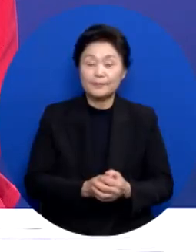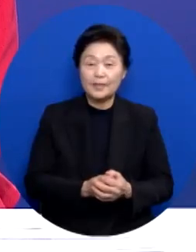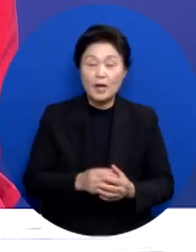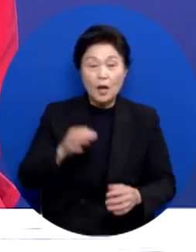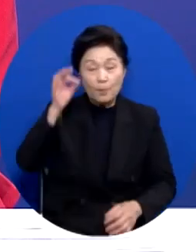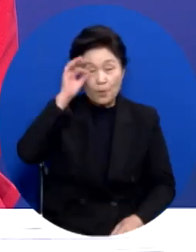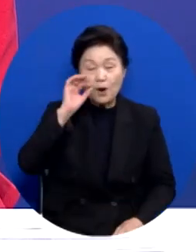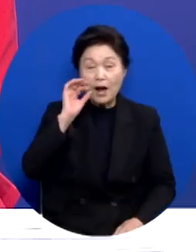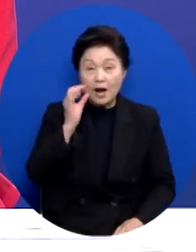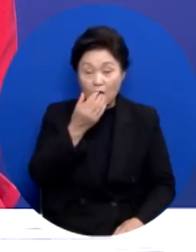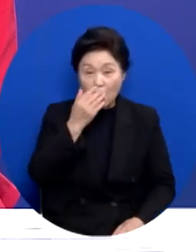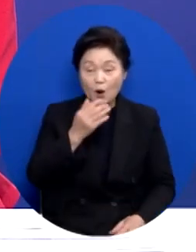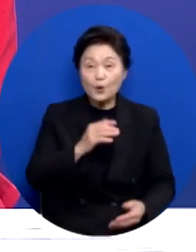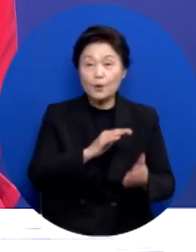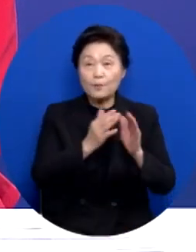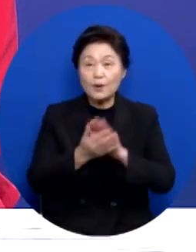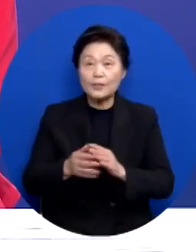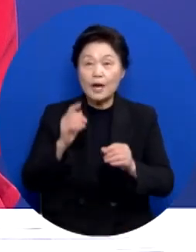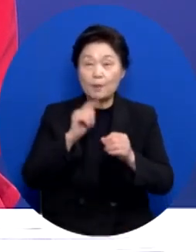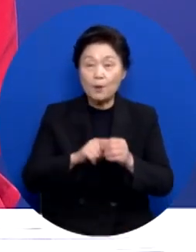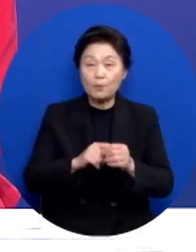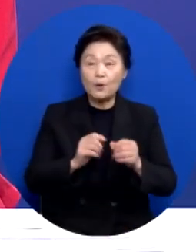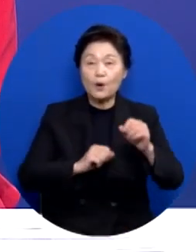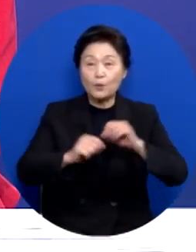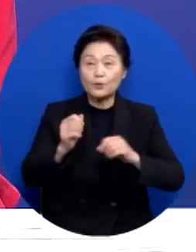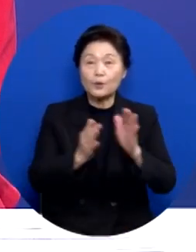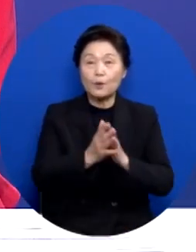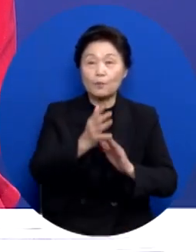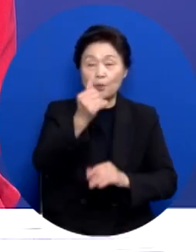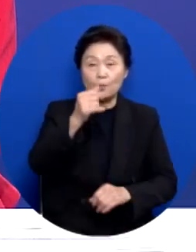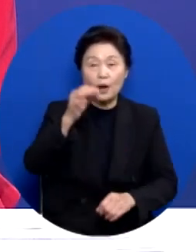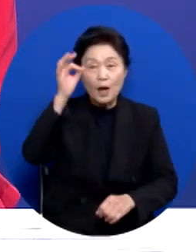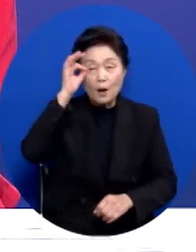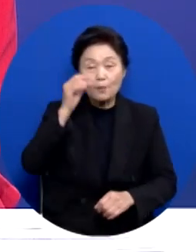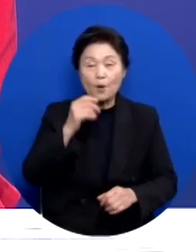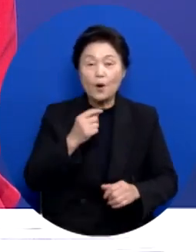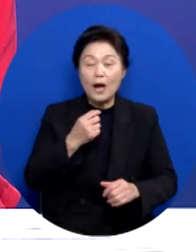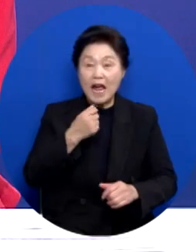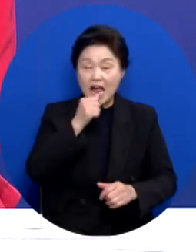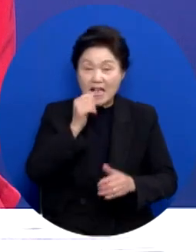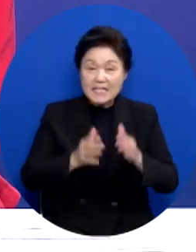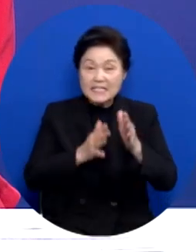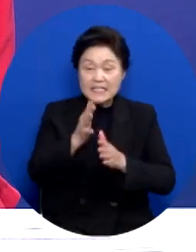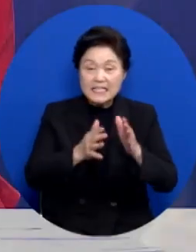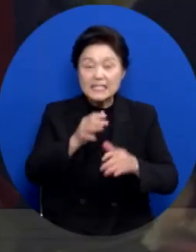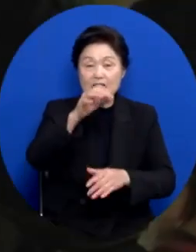포항 성시화 운동본부가 포항 철길숲 광장에서 성탄트리 점등식을